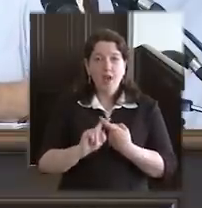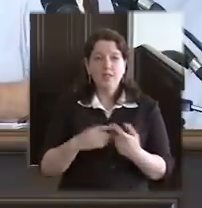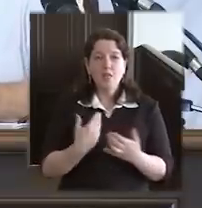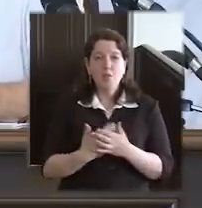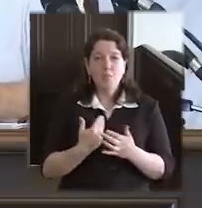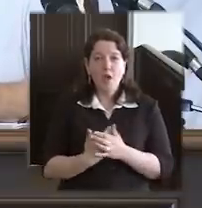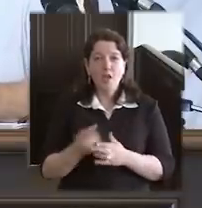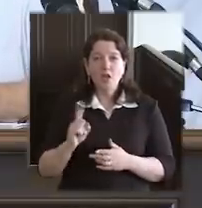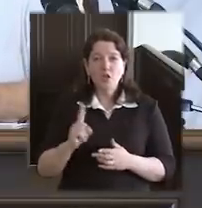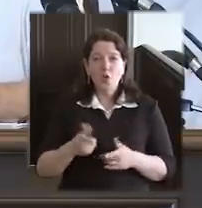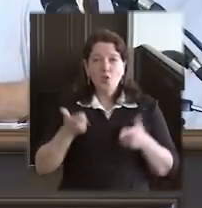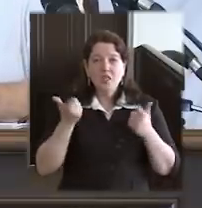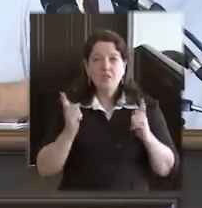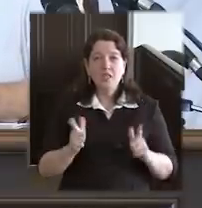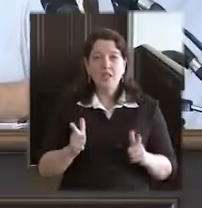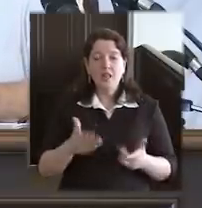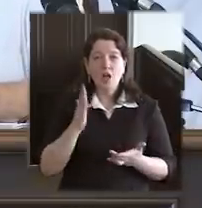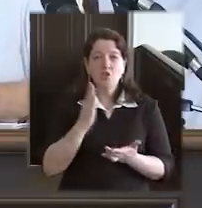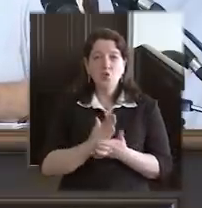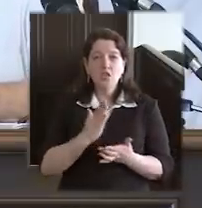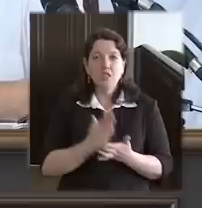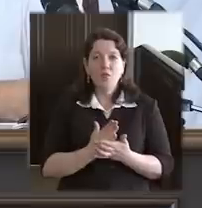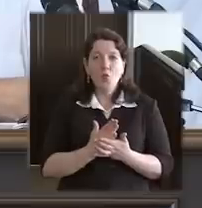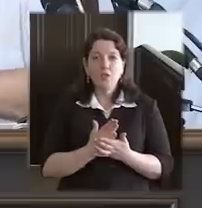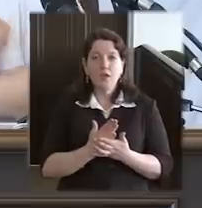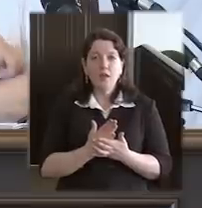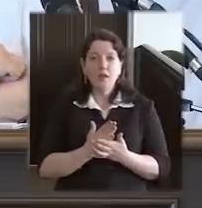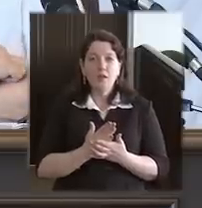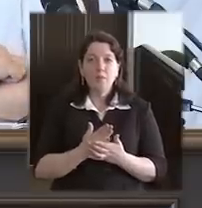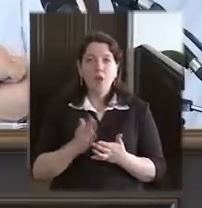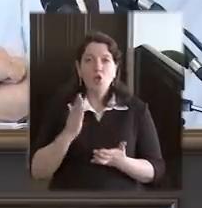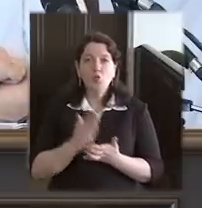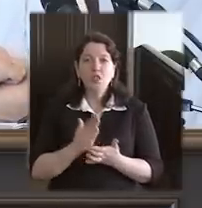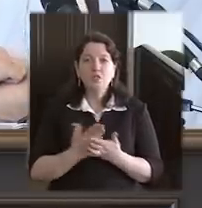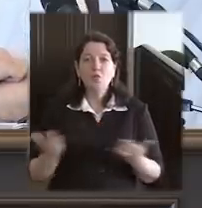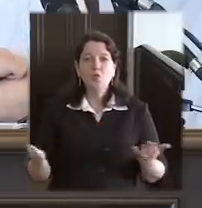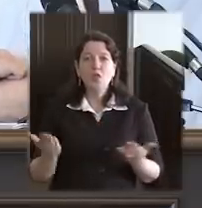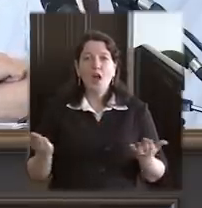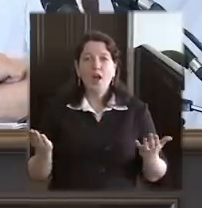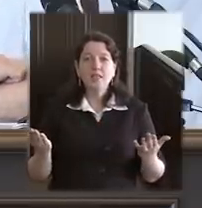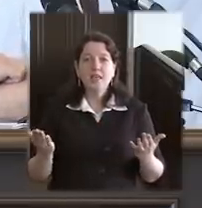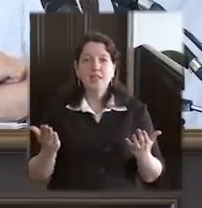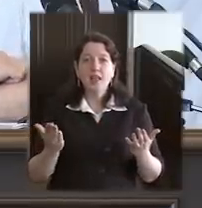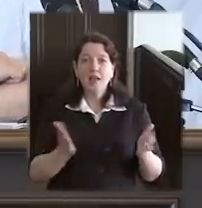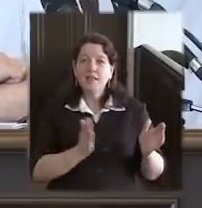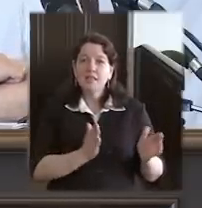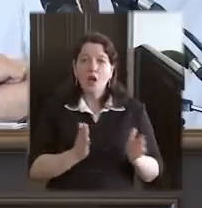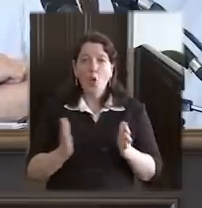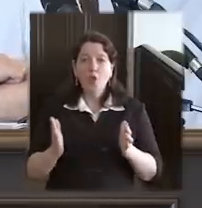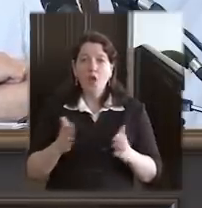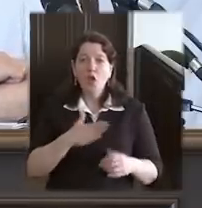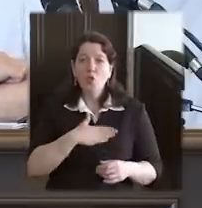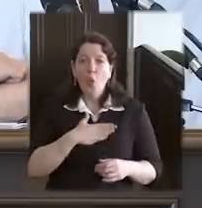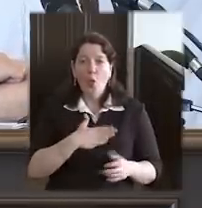говорящий о чем? Что действительно существует как существуют какие-то законы